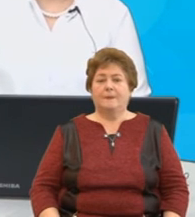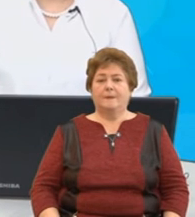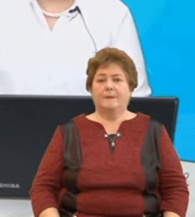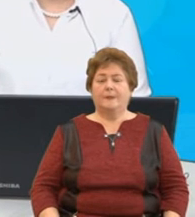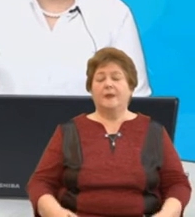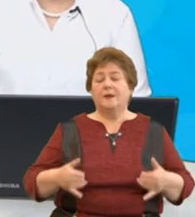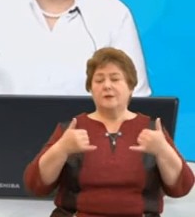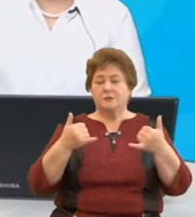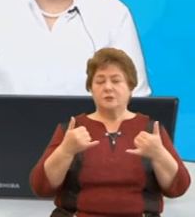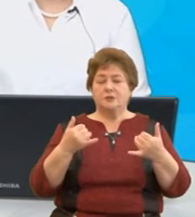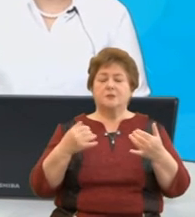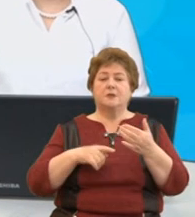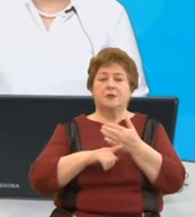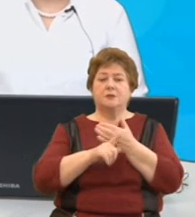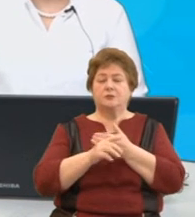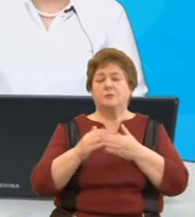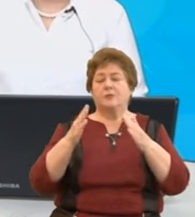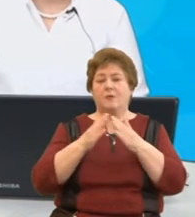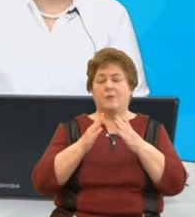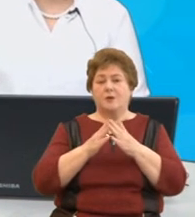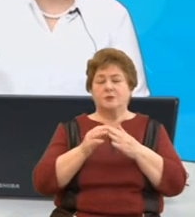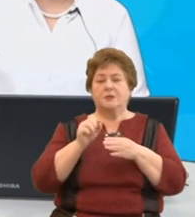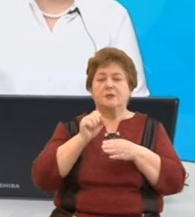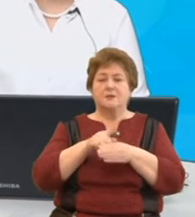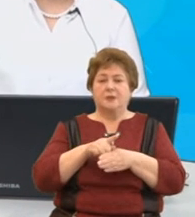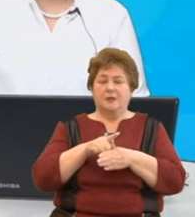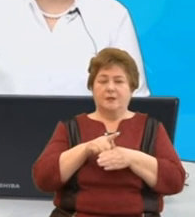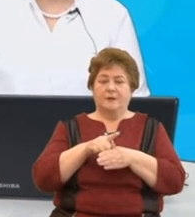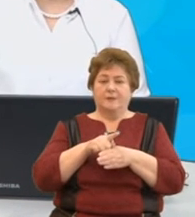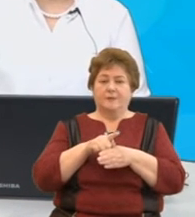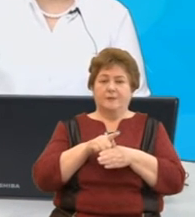а теперь мы приступим домашнему заданию